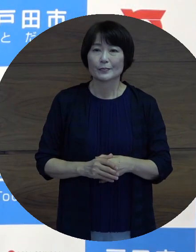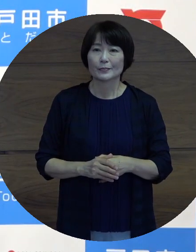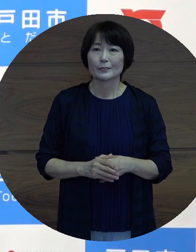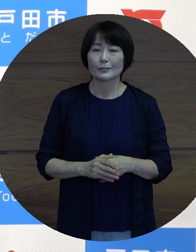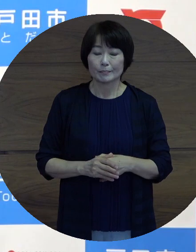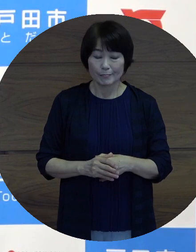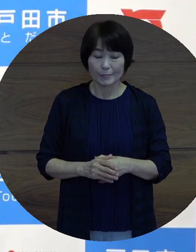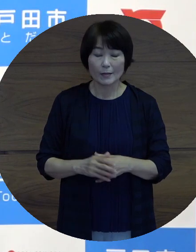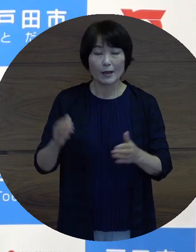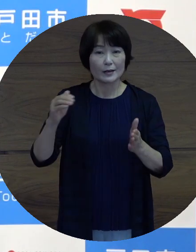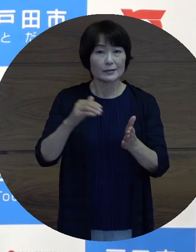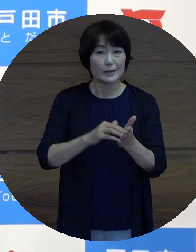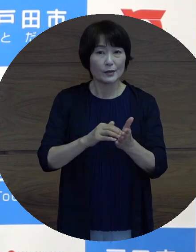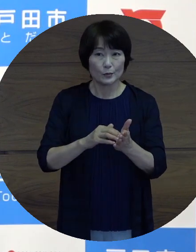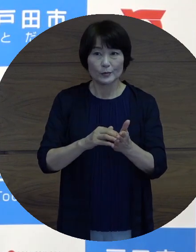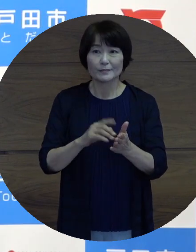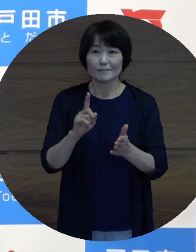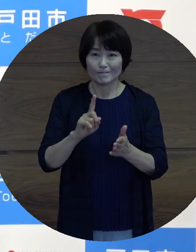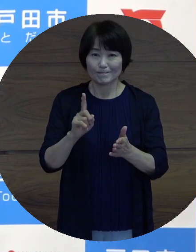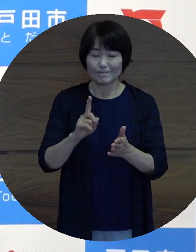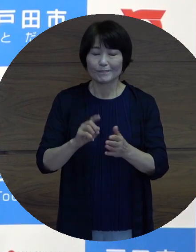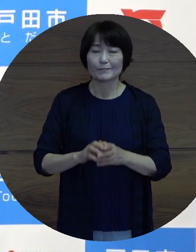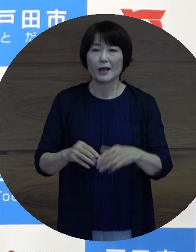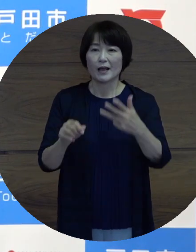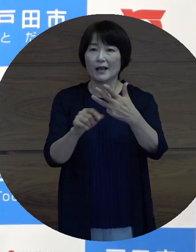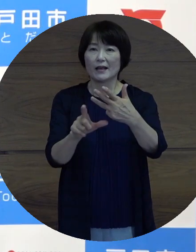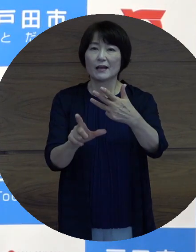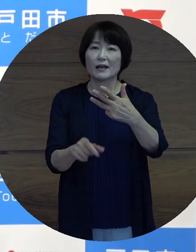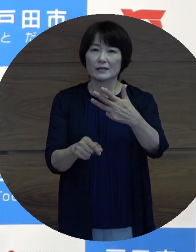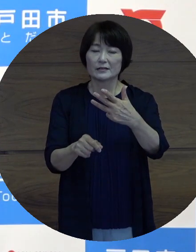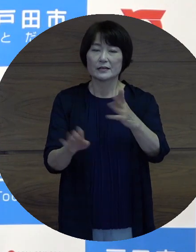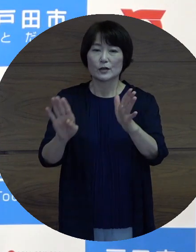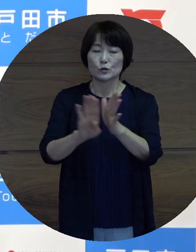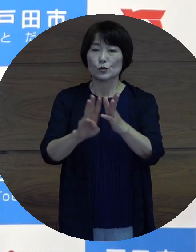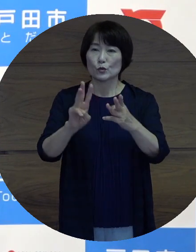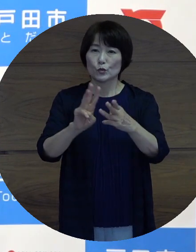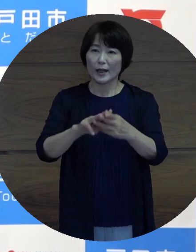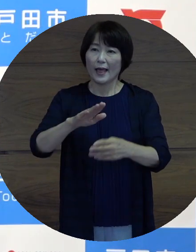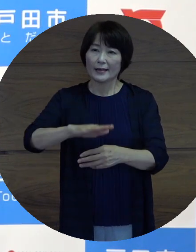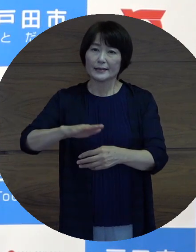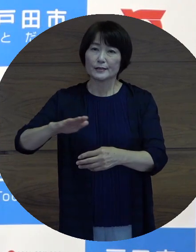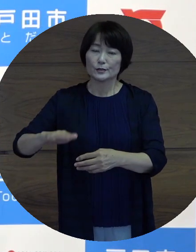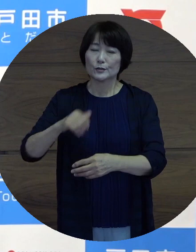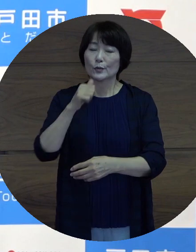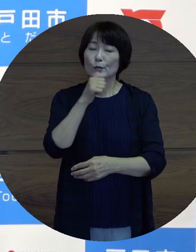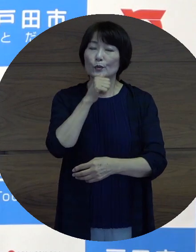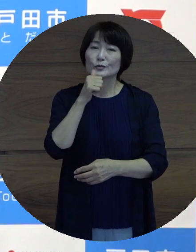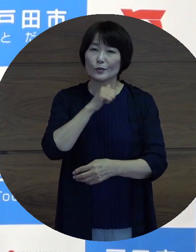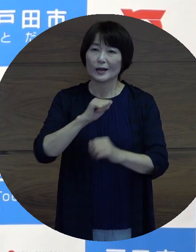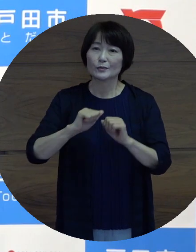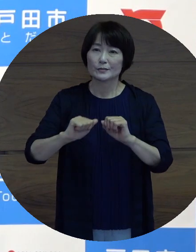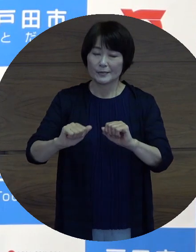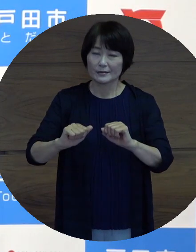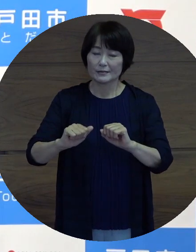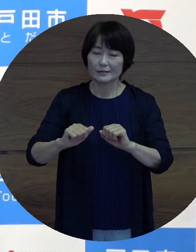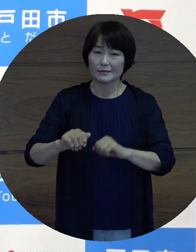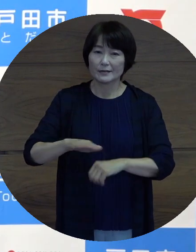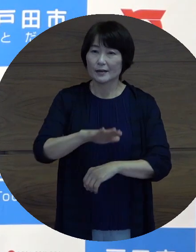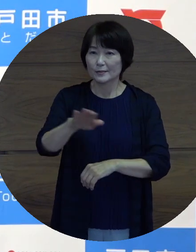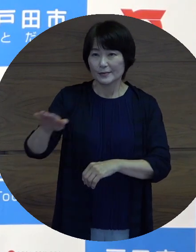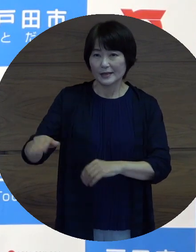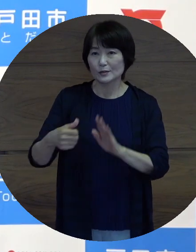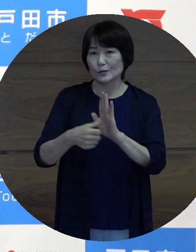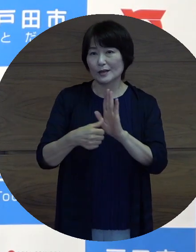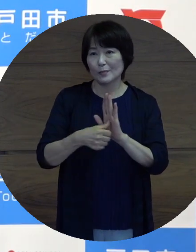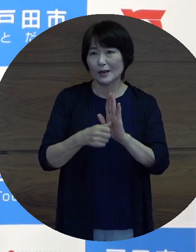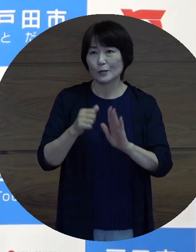そして最後でありますけれども、今月の戸田キッズについてご紹介をいたします。皆さんのお名前をご紹